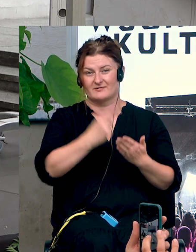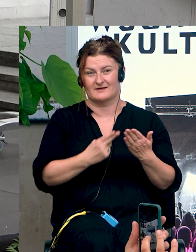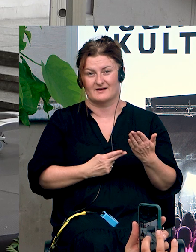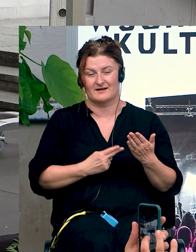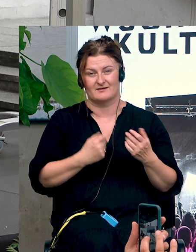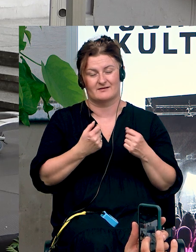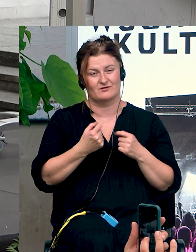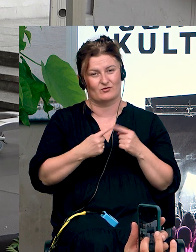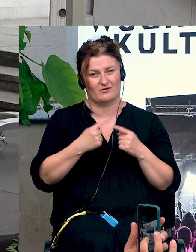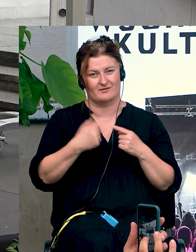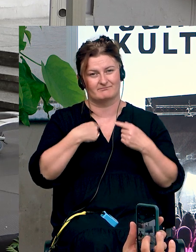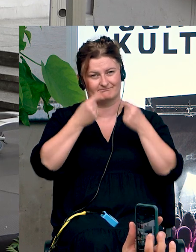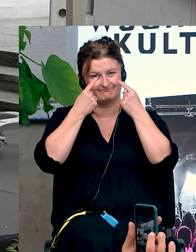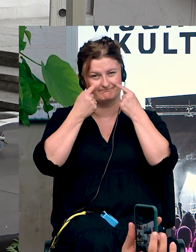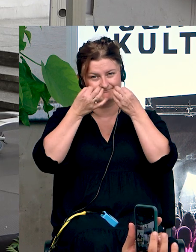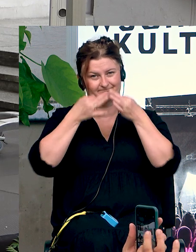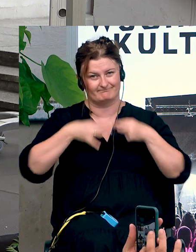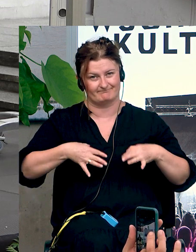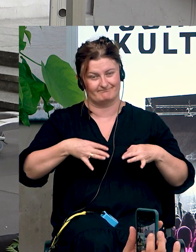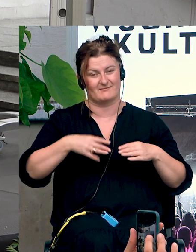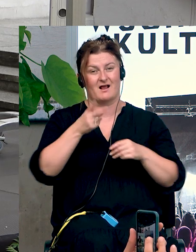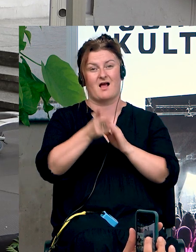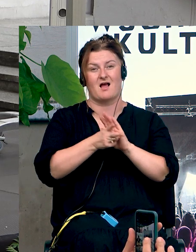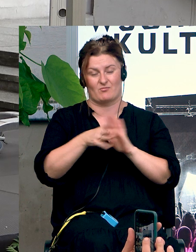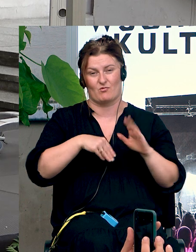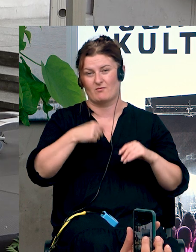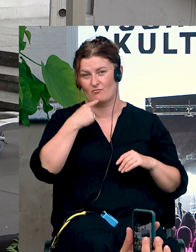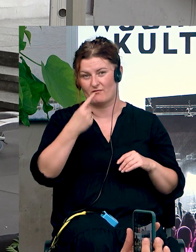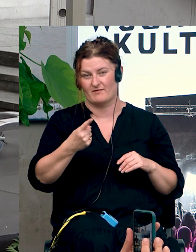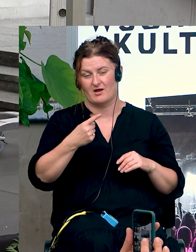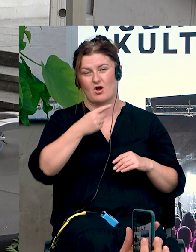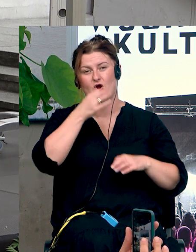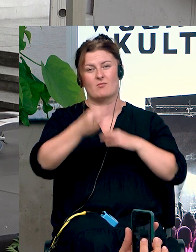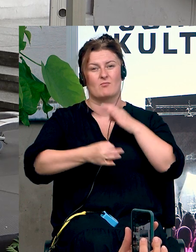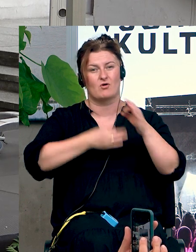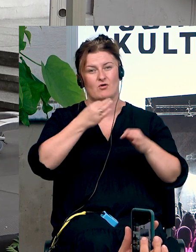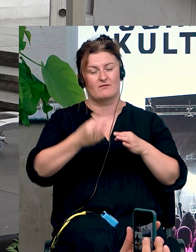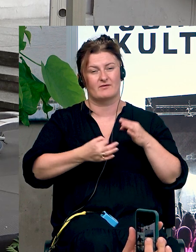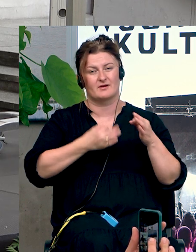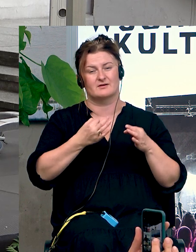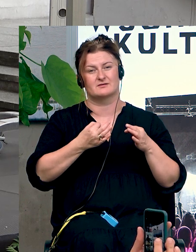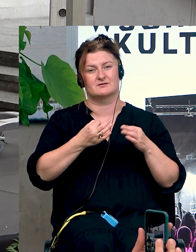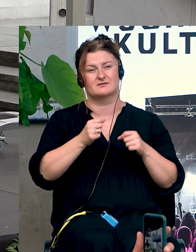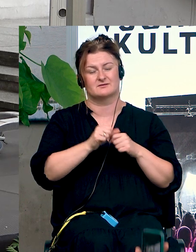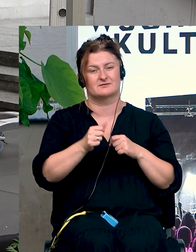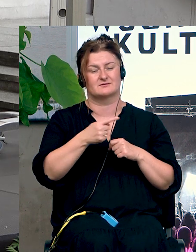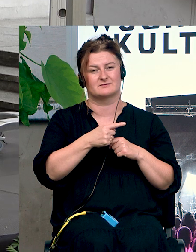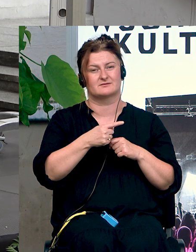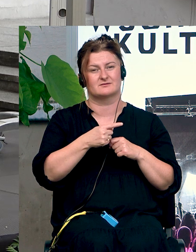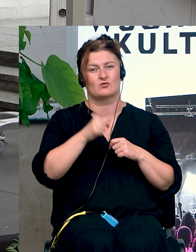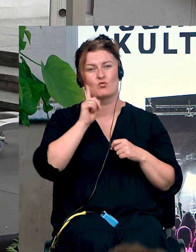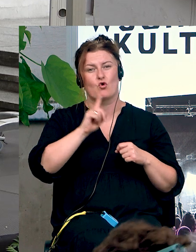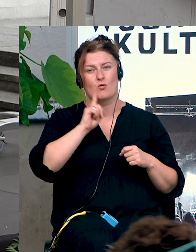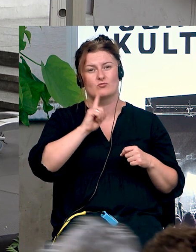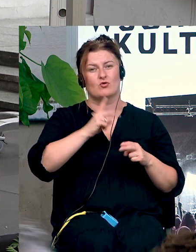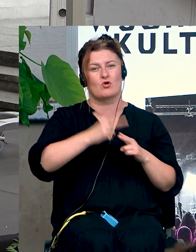parę łez. Do kamery mogę to powiedzieć. Opowieść spokojnego jeszcze świata, o